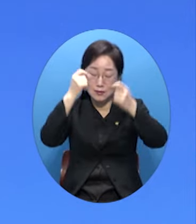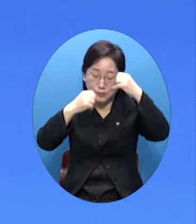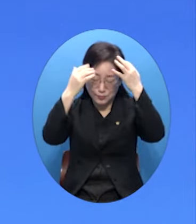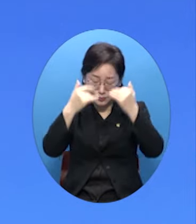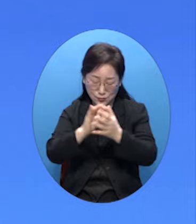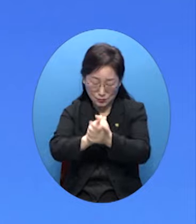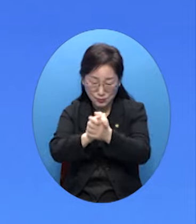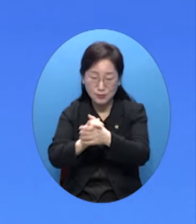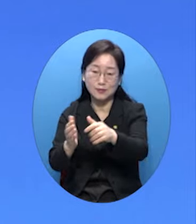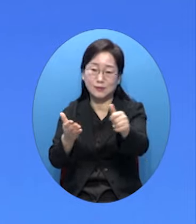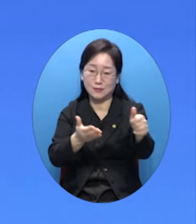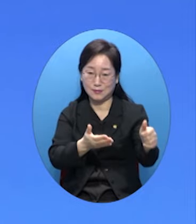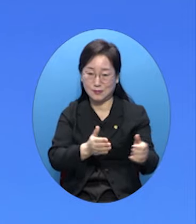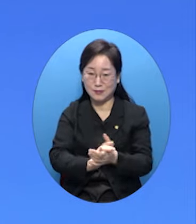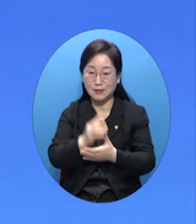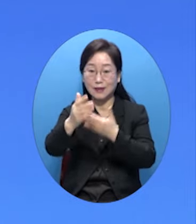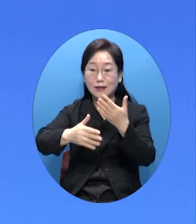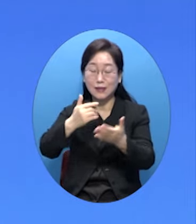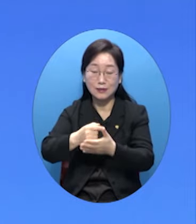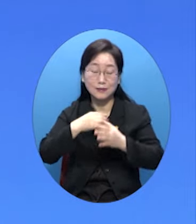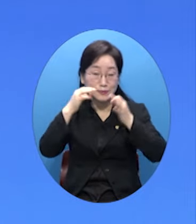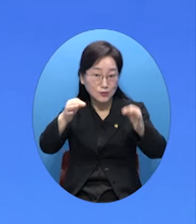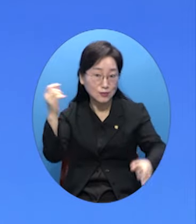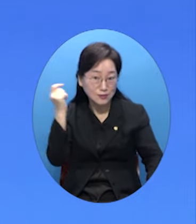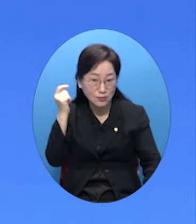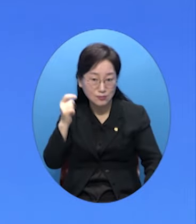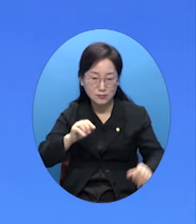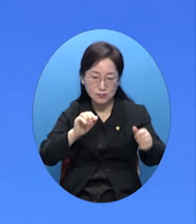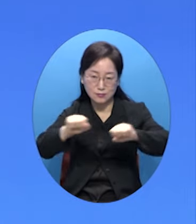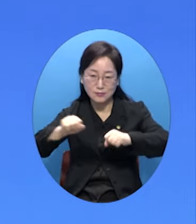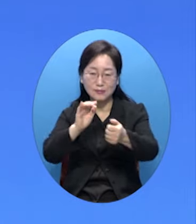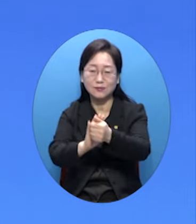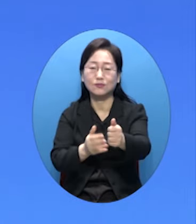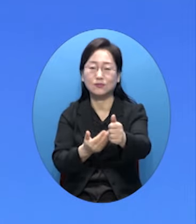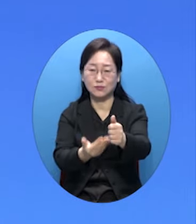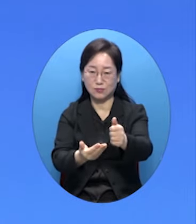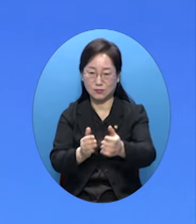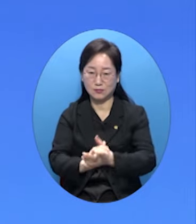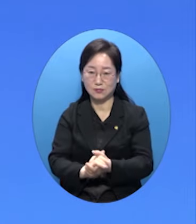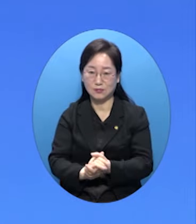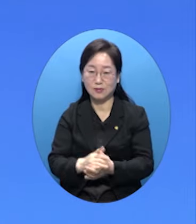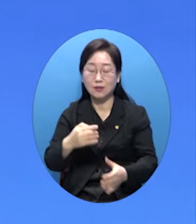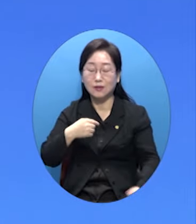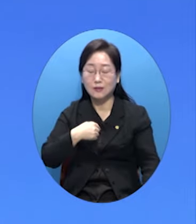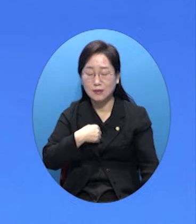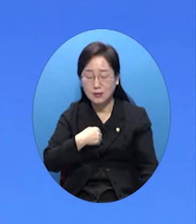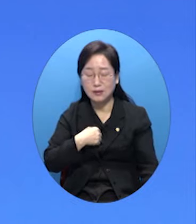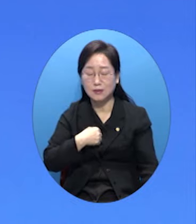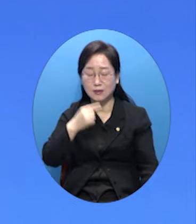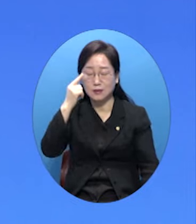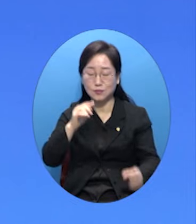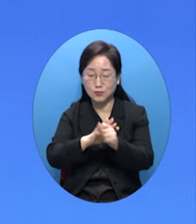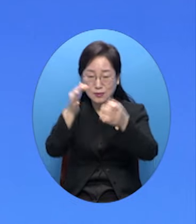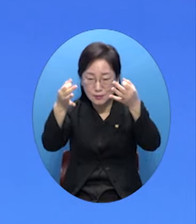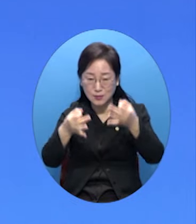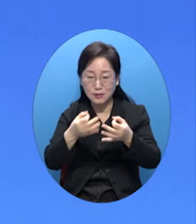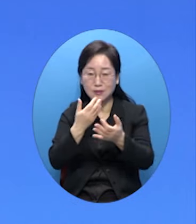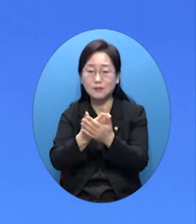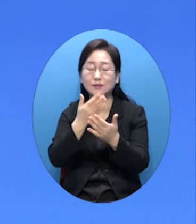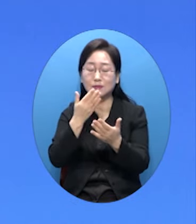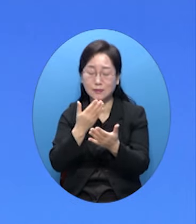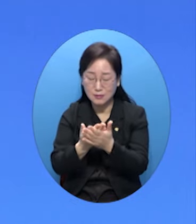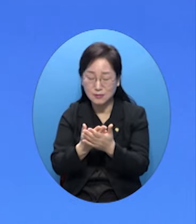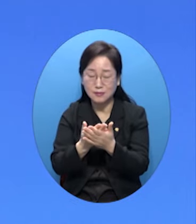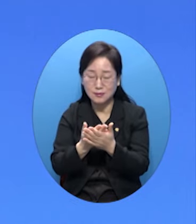기도하시기 바랍니다. 하나님이 그 음성을 들으시고 역사하시는 것입니다. 나를 불쌍히 여겨